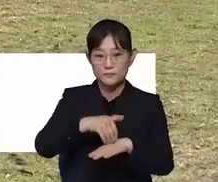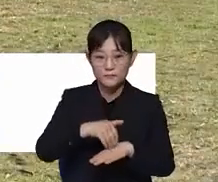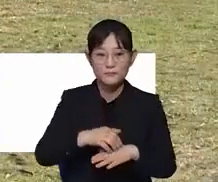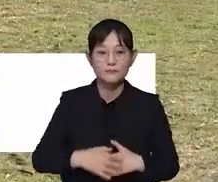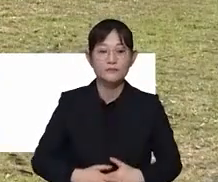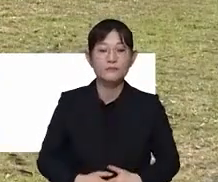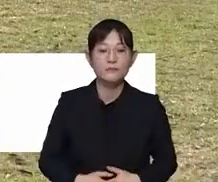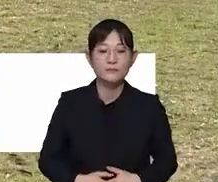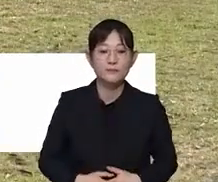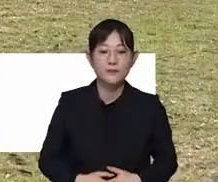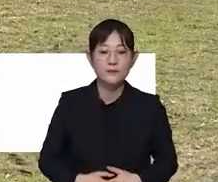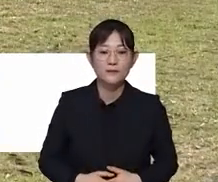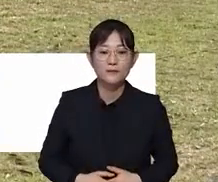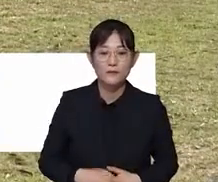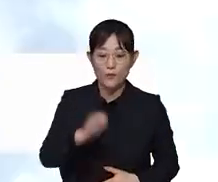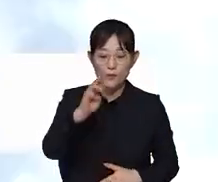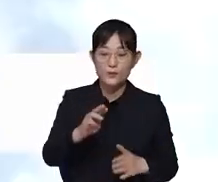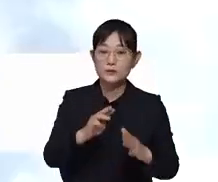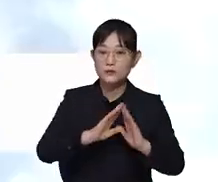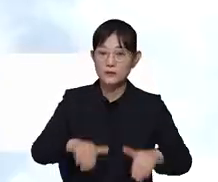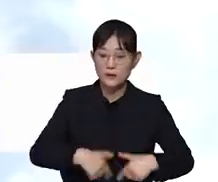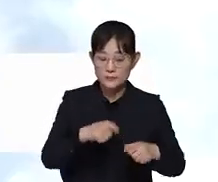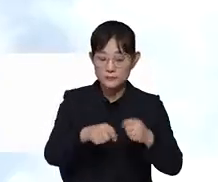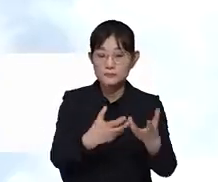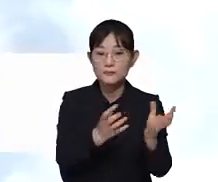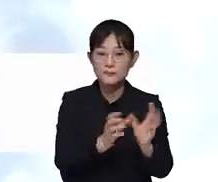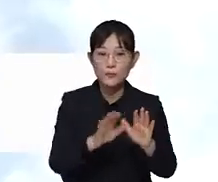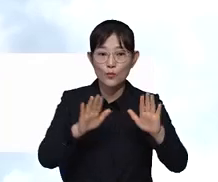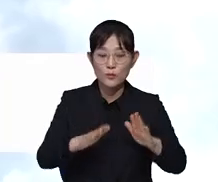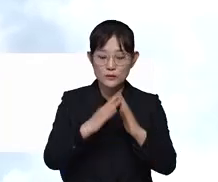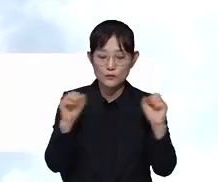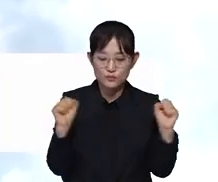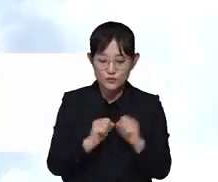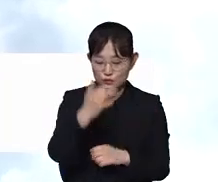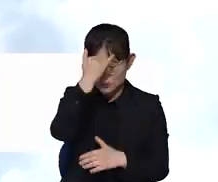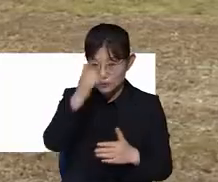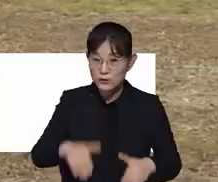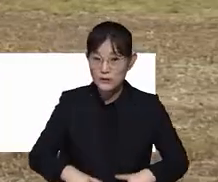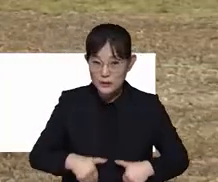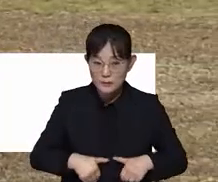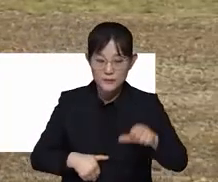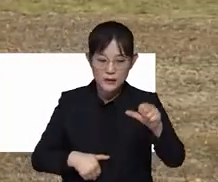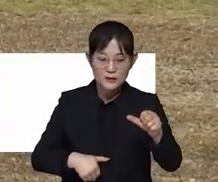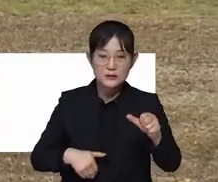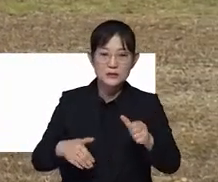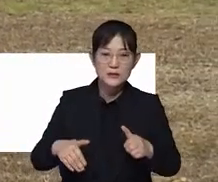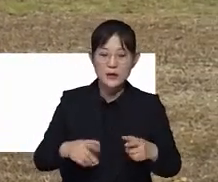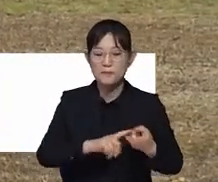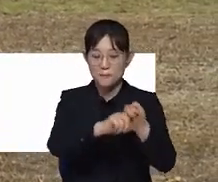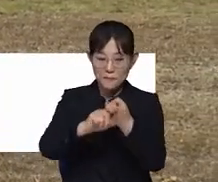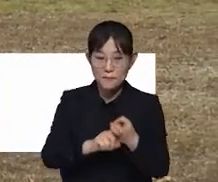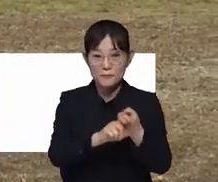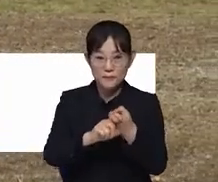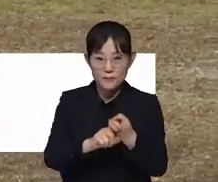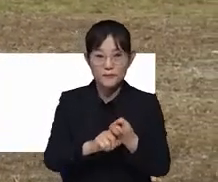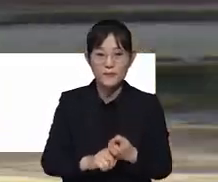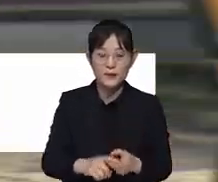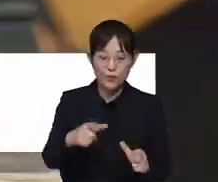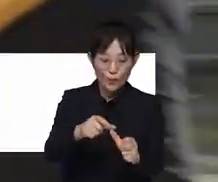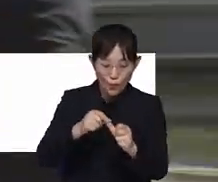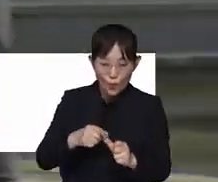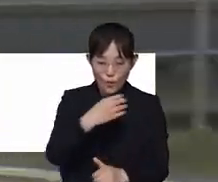실시했습니다. 적십자사 광주 전남지사는 오늘 전북과 충남 등 5개 지사 연합훈련을 주관하고